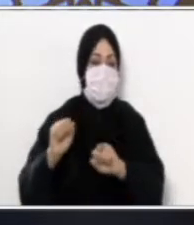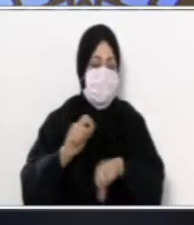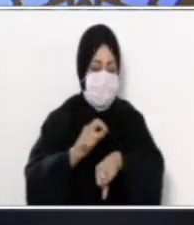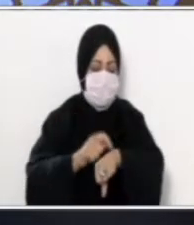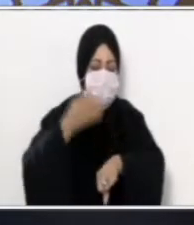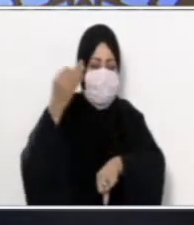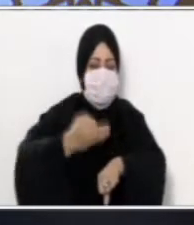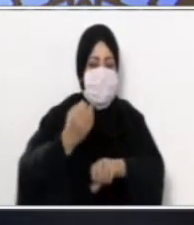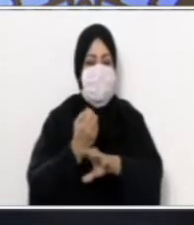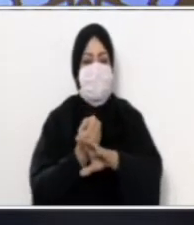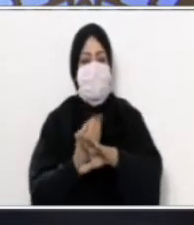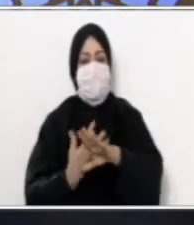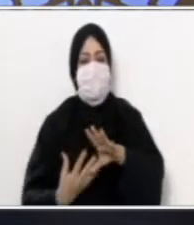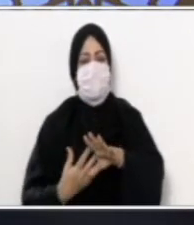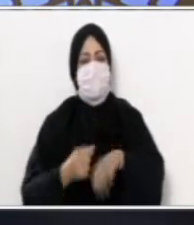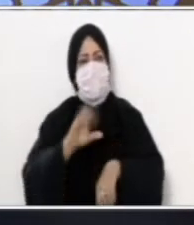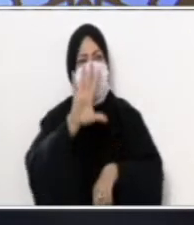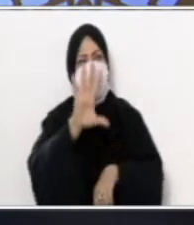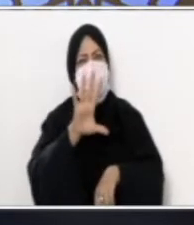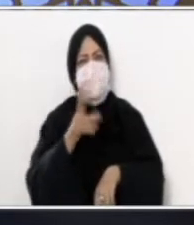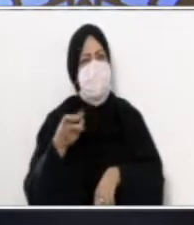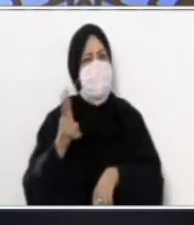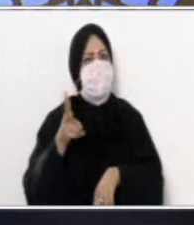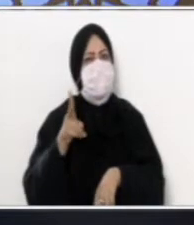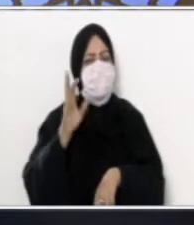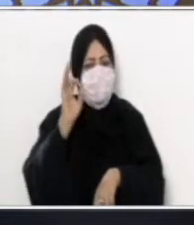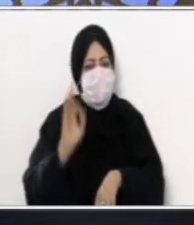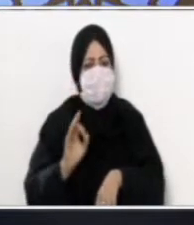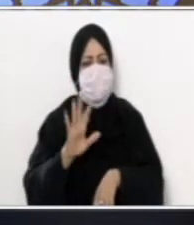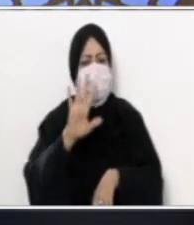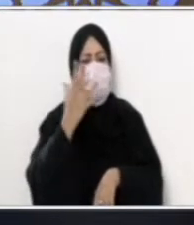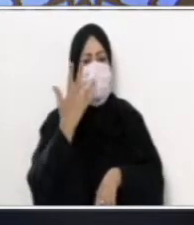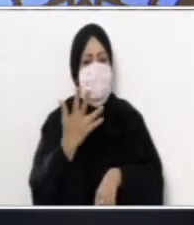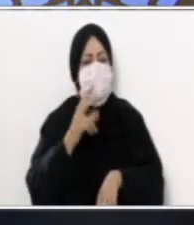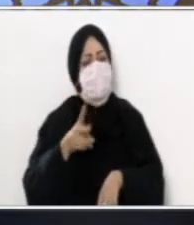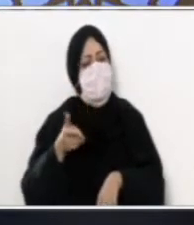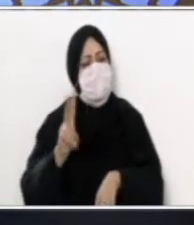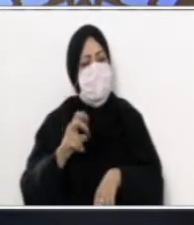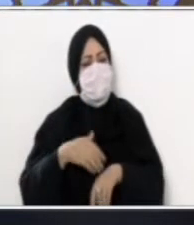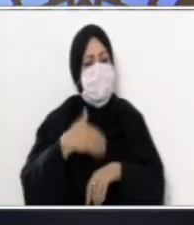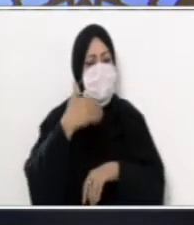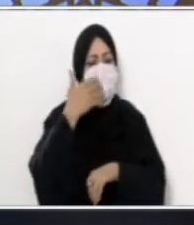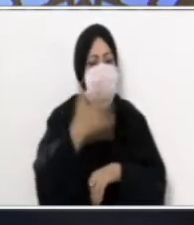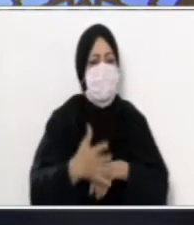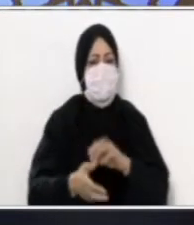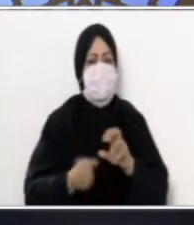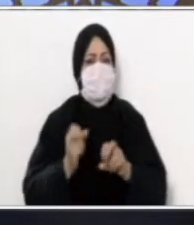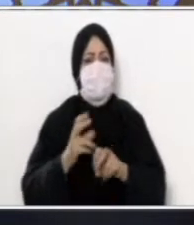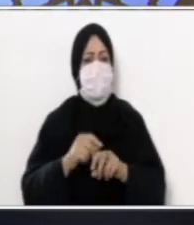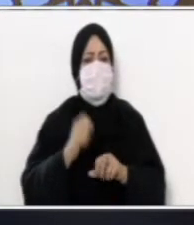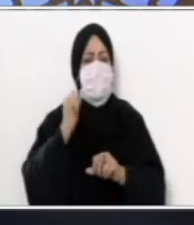ثم بعد ربع ساعة من هذا الأذان يؤذن أذان ثاني على أنه هو الأذان